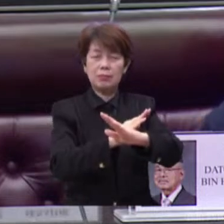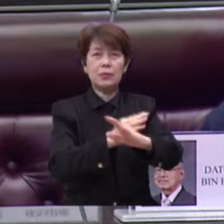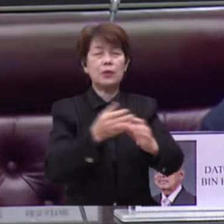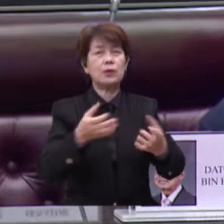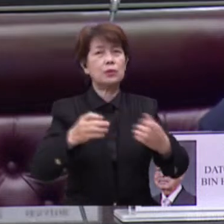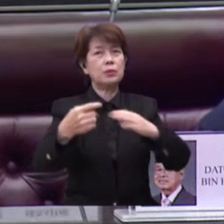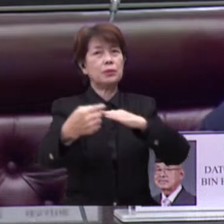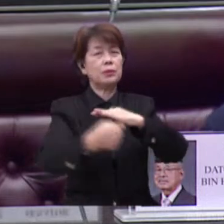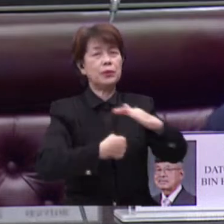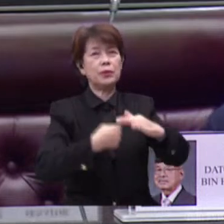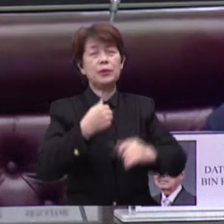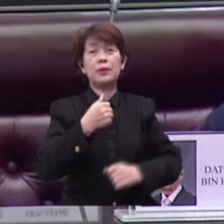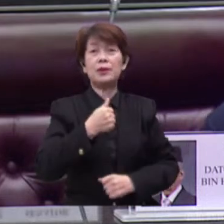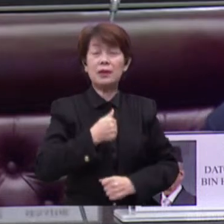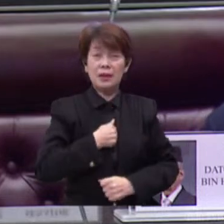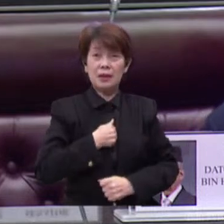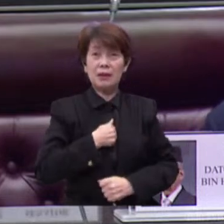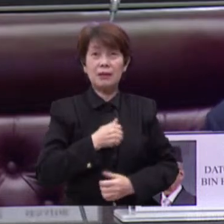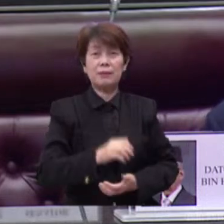untuk